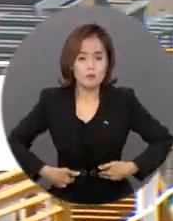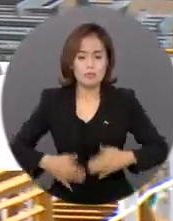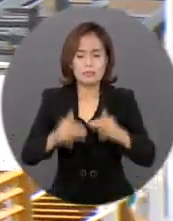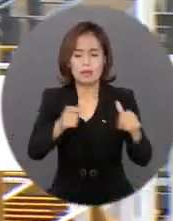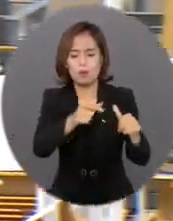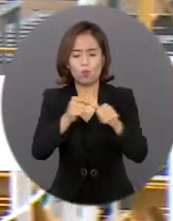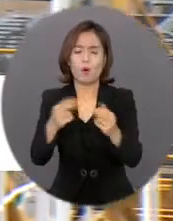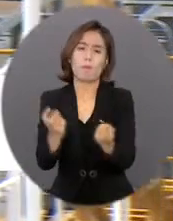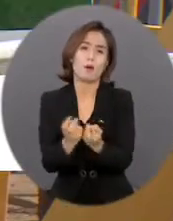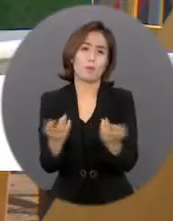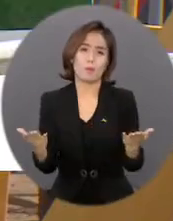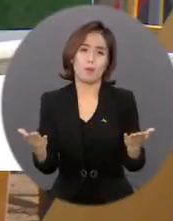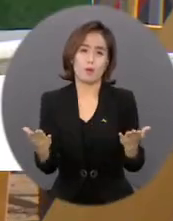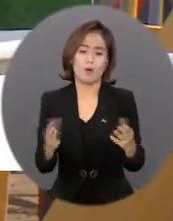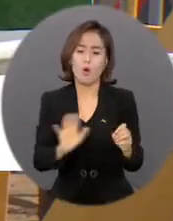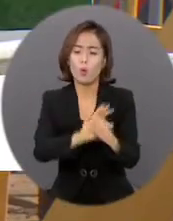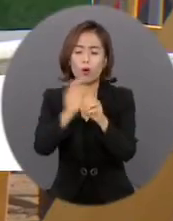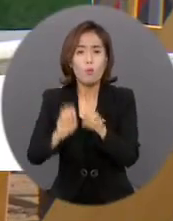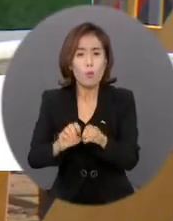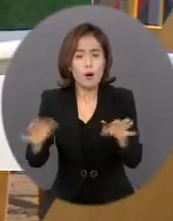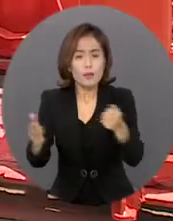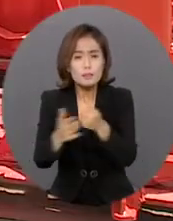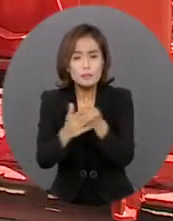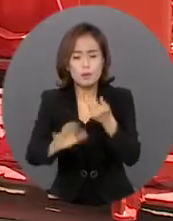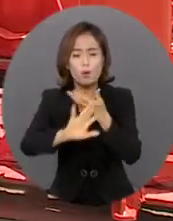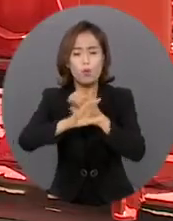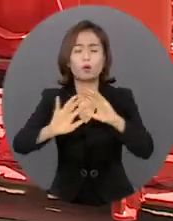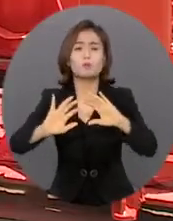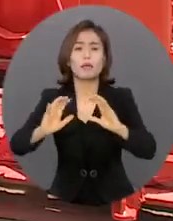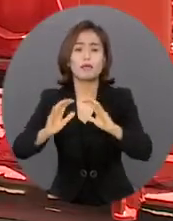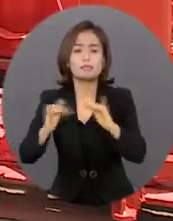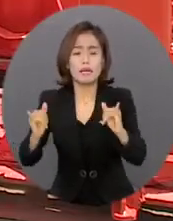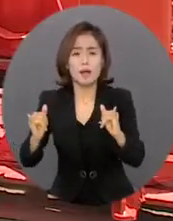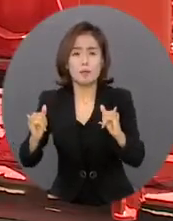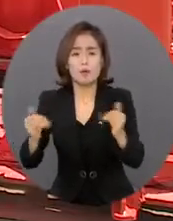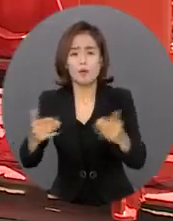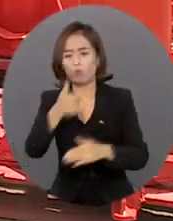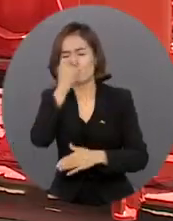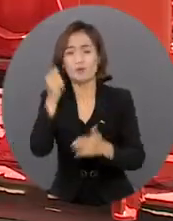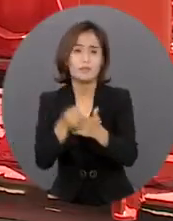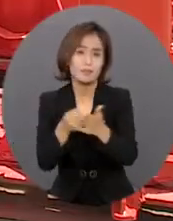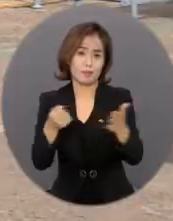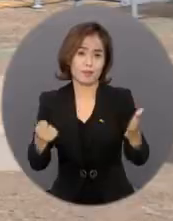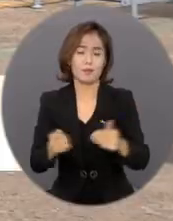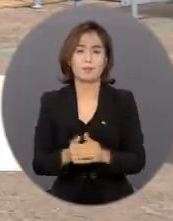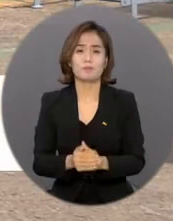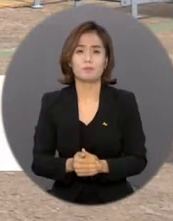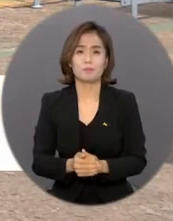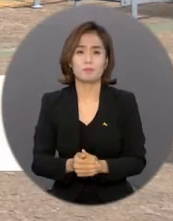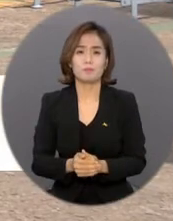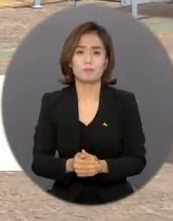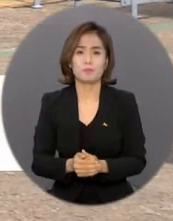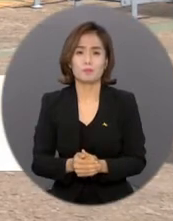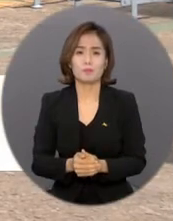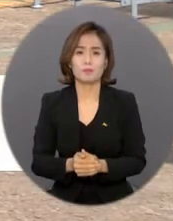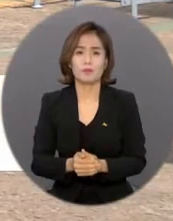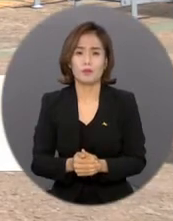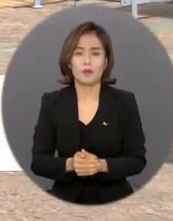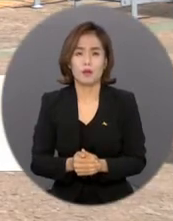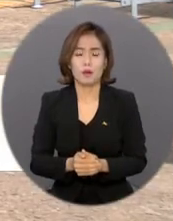길이 없습니다. 코로나19 여파로 주력인 외국인 인력이 줄었기 때문입니다. 그